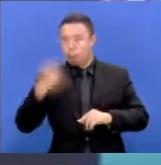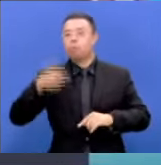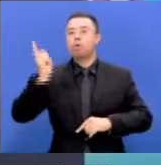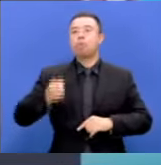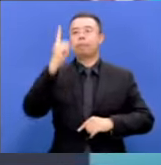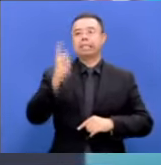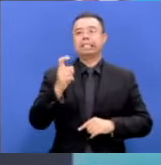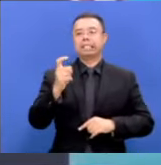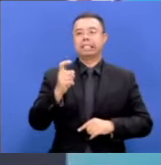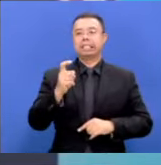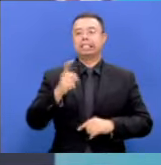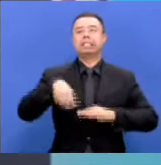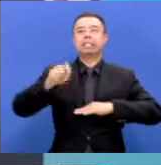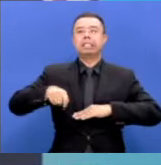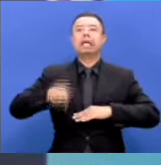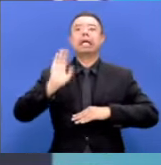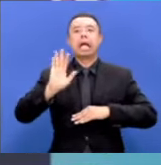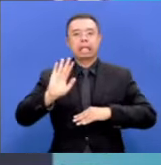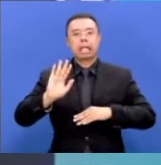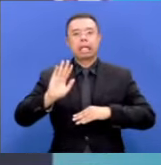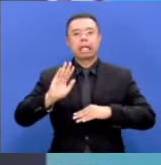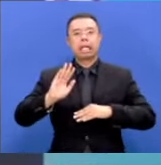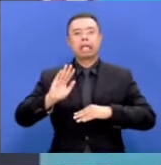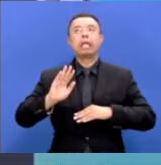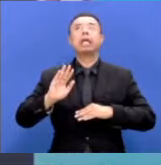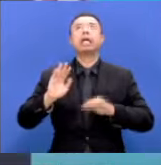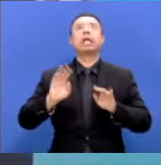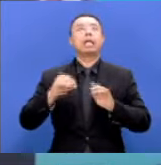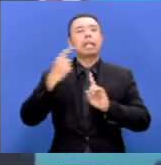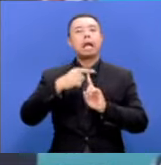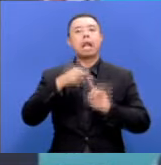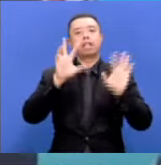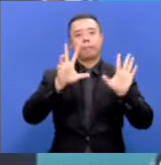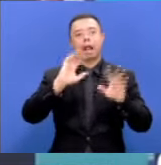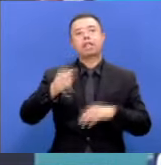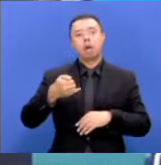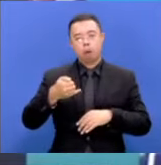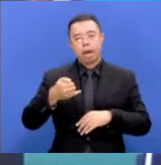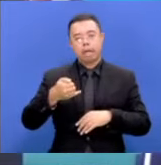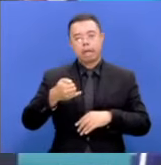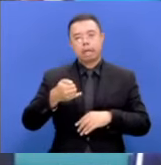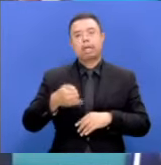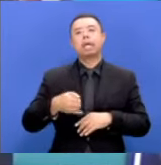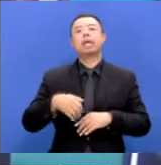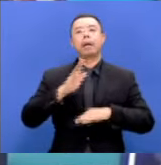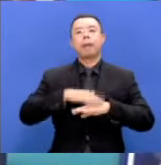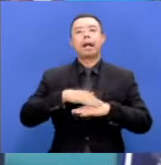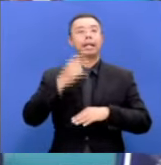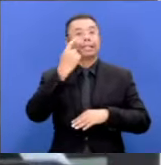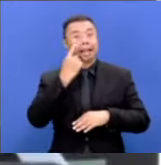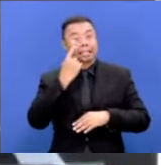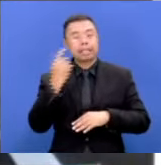mati. Sidang akan kembali dilanjutkan pada 9 Januari mendatang dengan menghadirkan